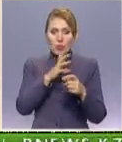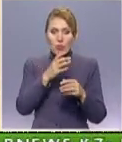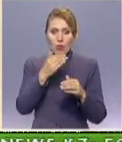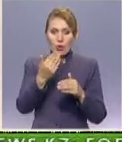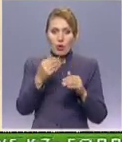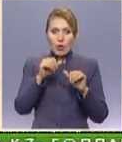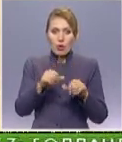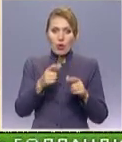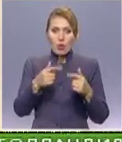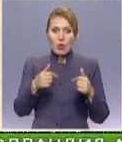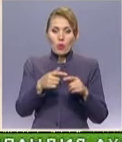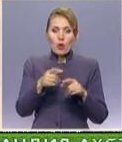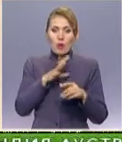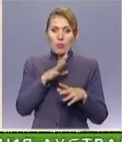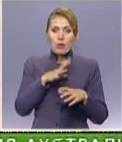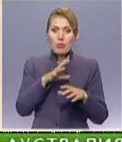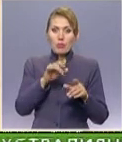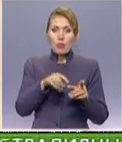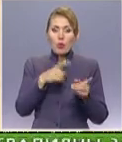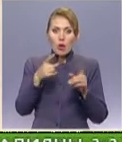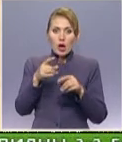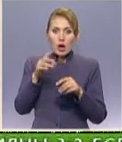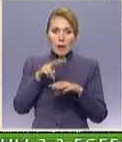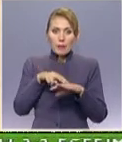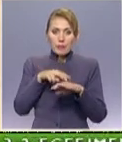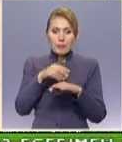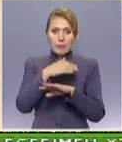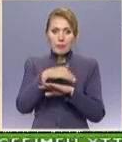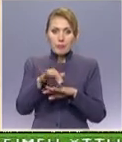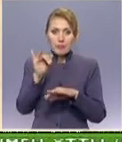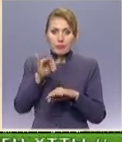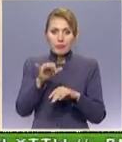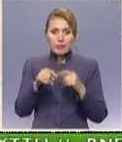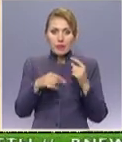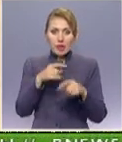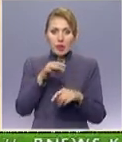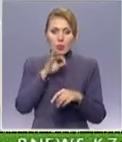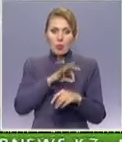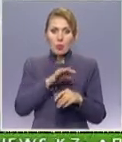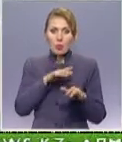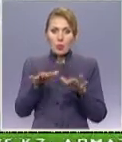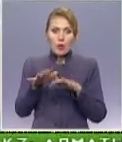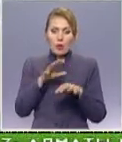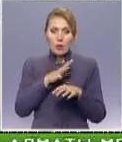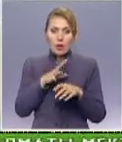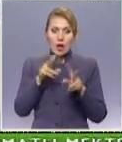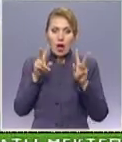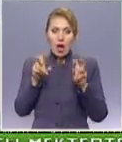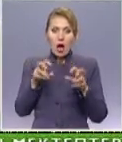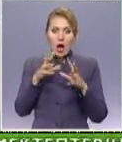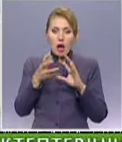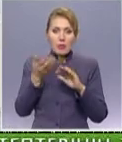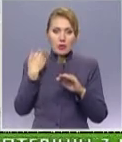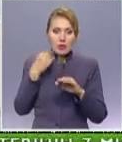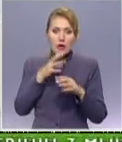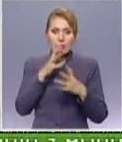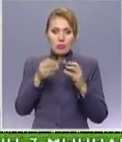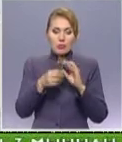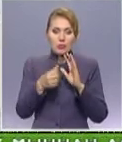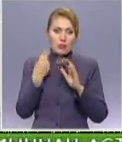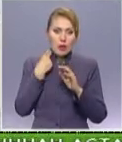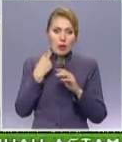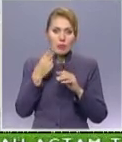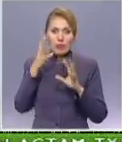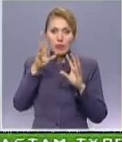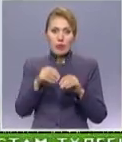құқық қорғау органдары, көші-қон полициясы және шекара қызметкерлері арқылы жүзеге асуда. Аталған әдіспен былтыр алып шаһарда салықтың